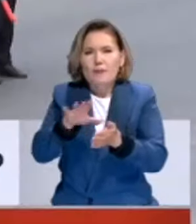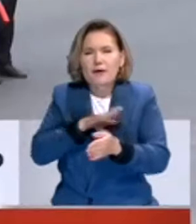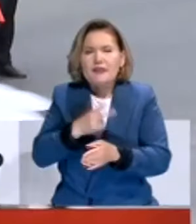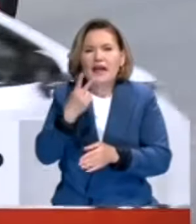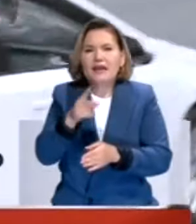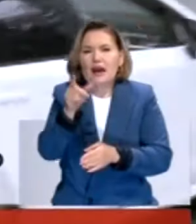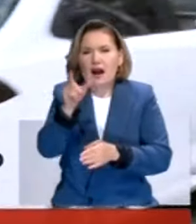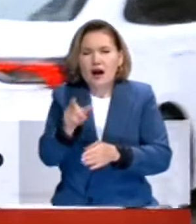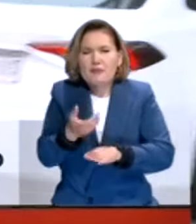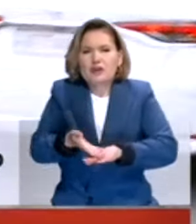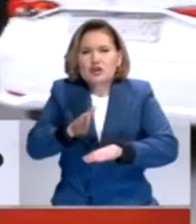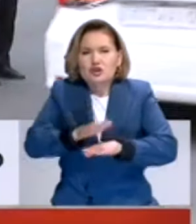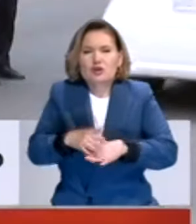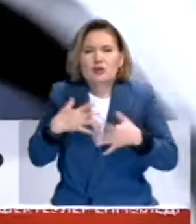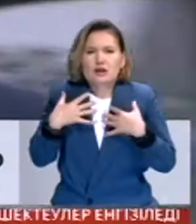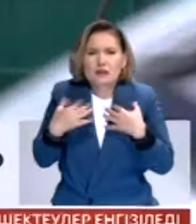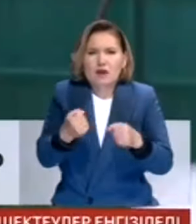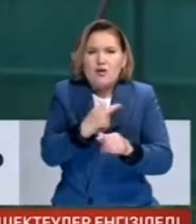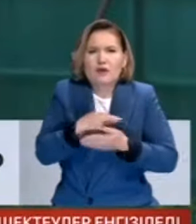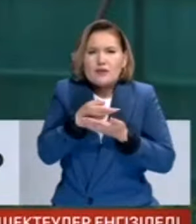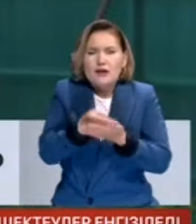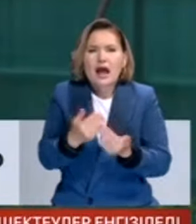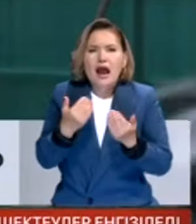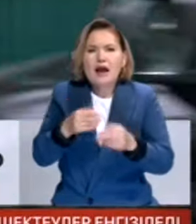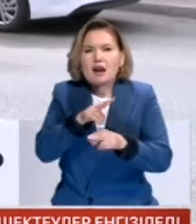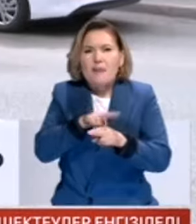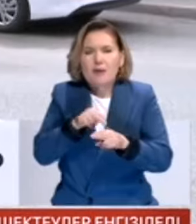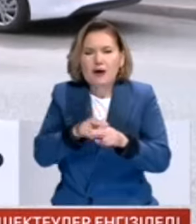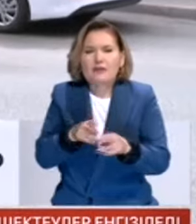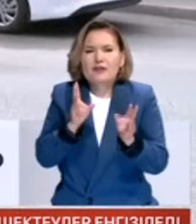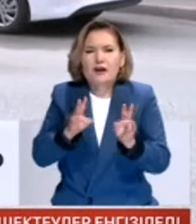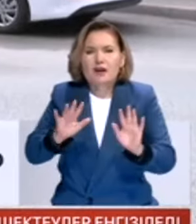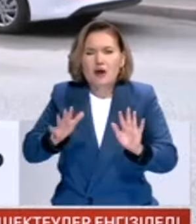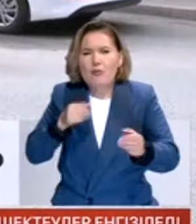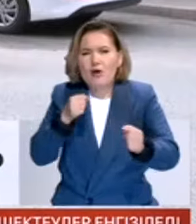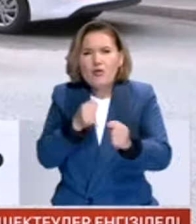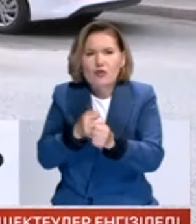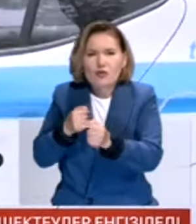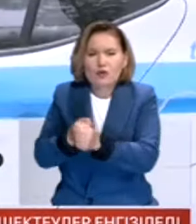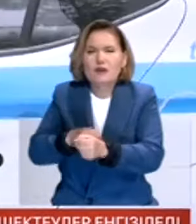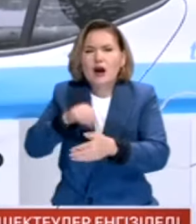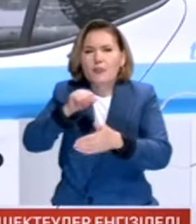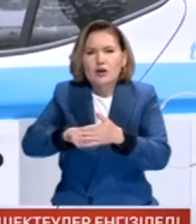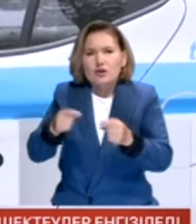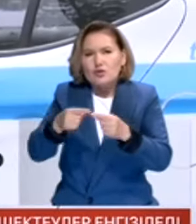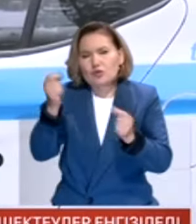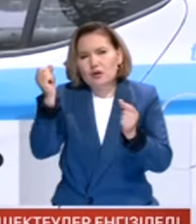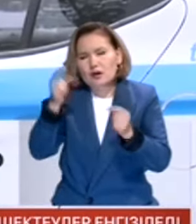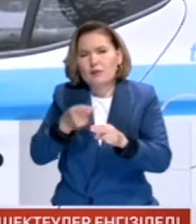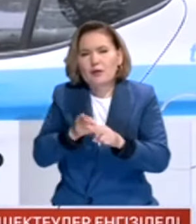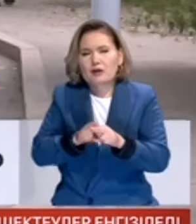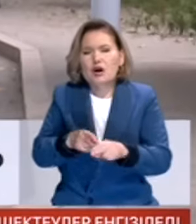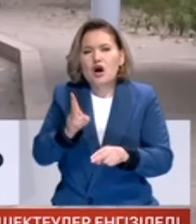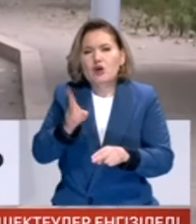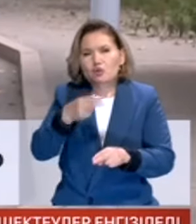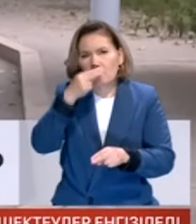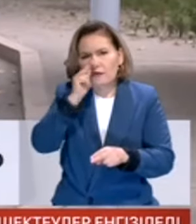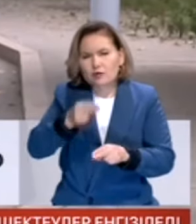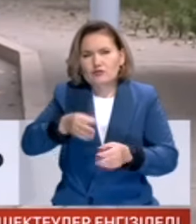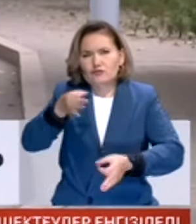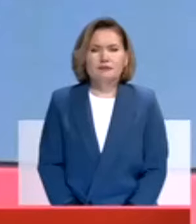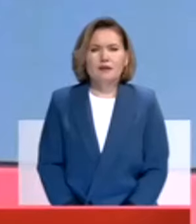екі жолаушының халі ауыр дейді дәрігерлер. Қазір полиция жол көлік оқиғасын мән-жайын анықтап жатыр. Әзірге қылмыстық іс қозғалған